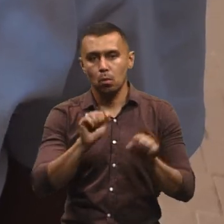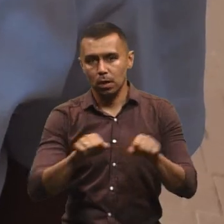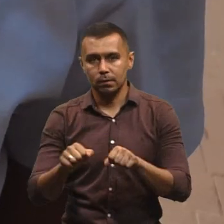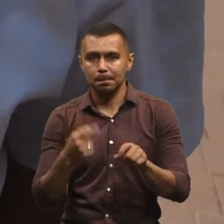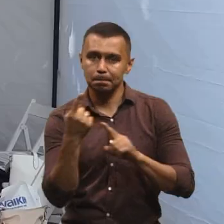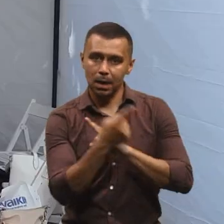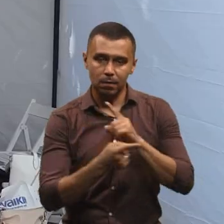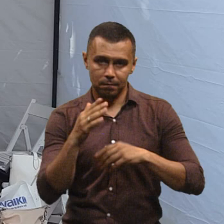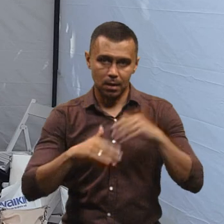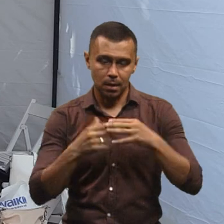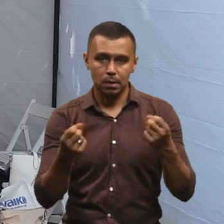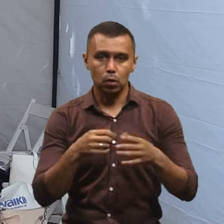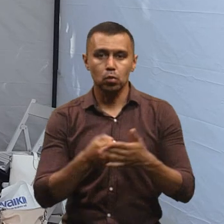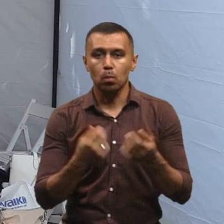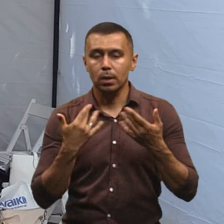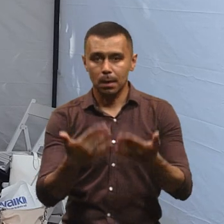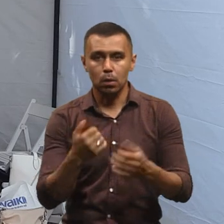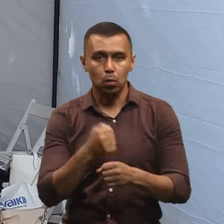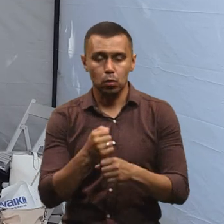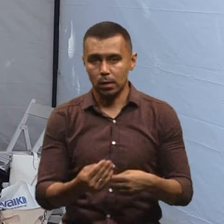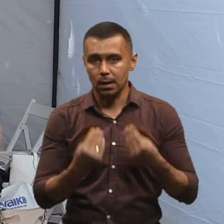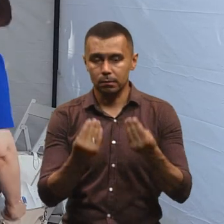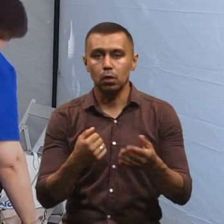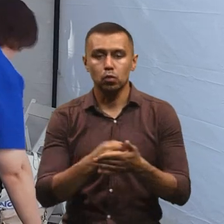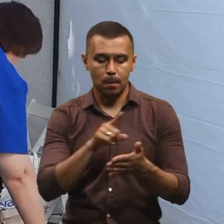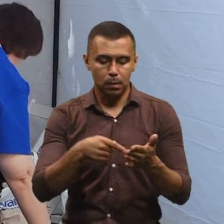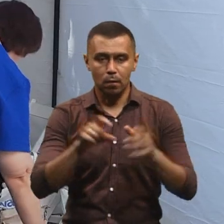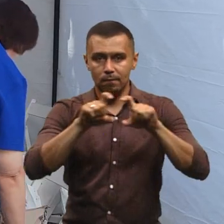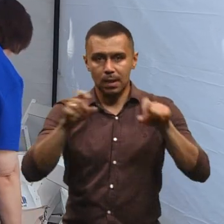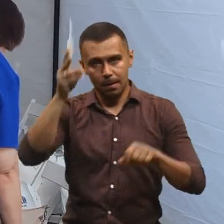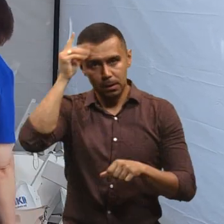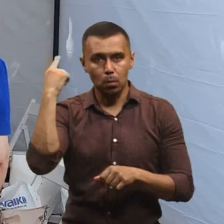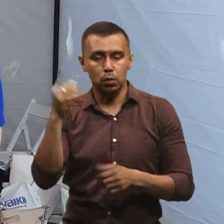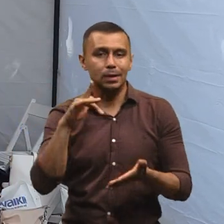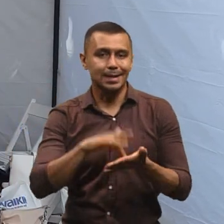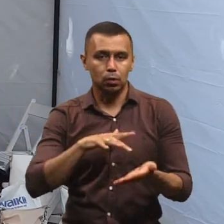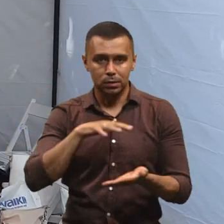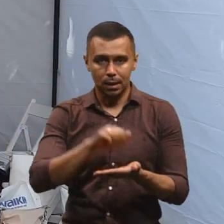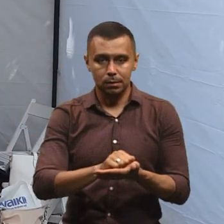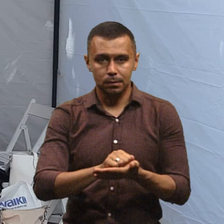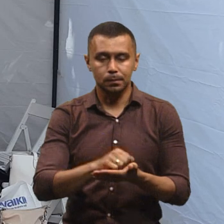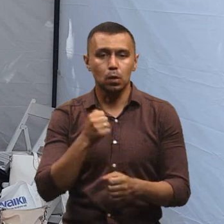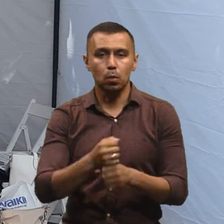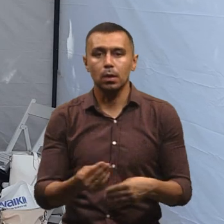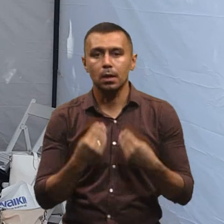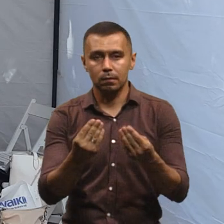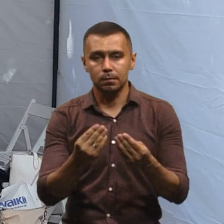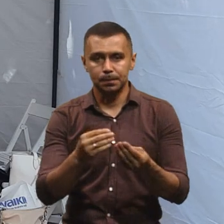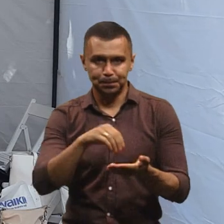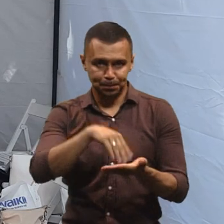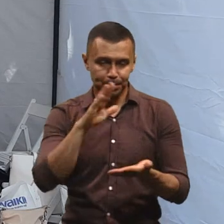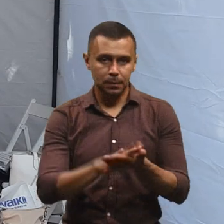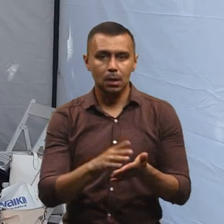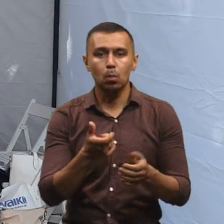перекваліфікуватися до потреб роботодавця до міської філії Хмельницької обласного центру зайнятості роботодавцями заявлено